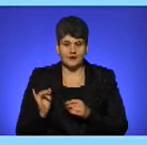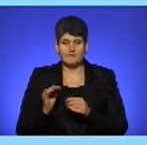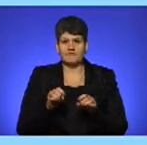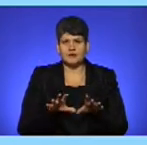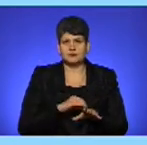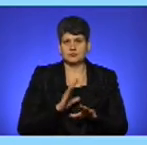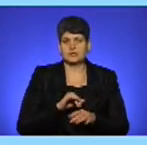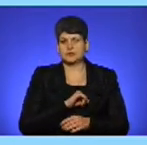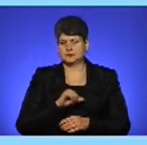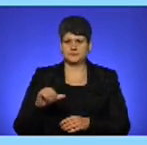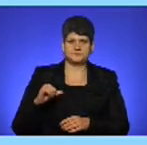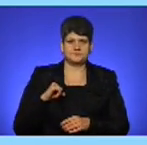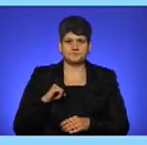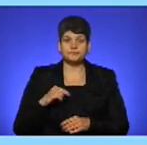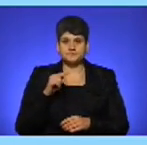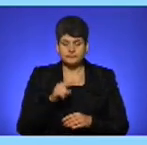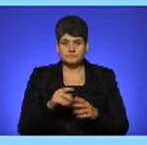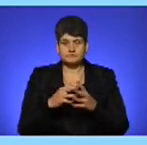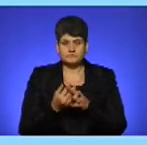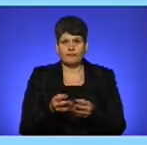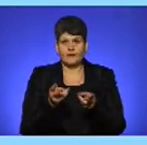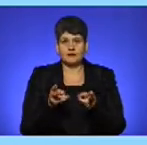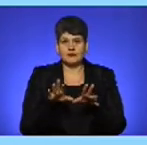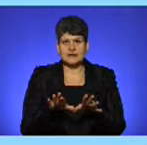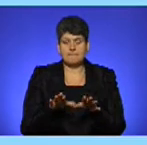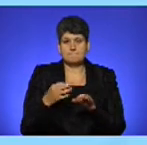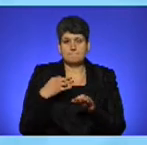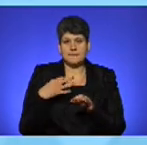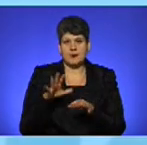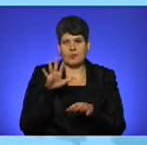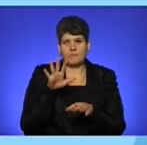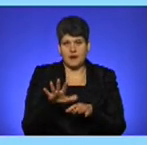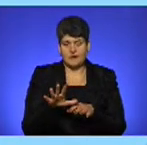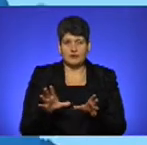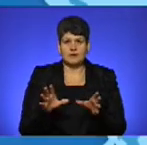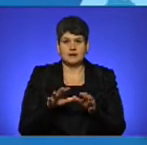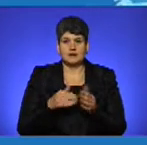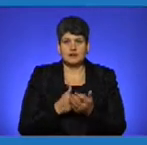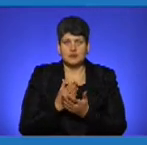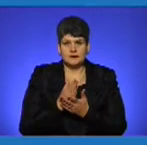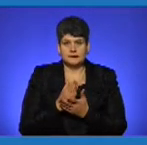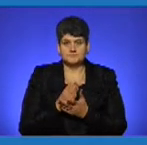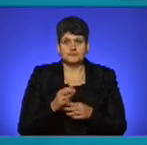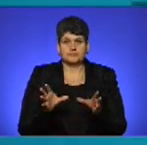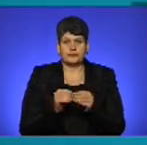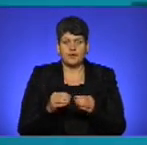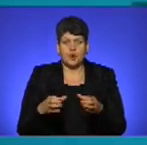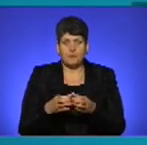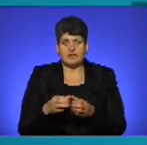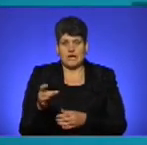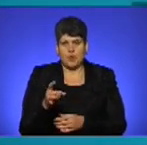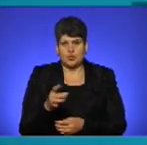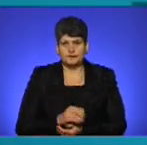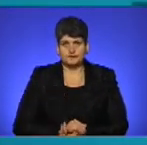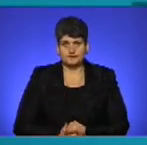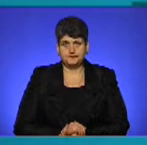бути самостійними, відтак їхнє село залишилось білою плямою на карті об'єднаних громад в районі.